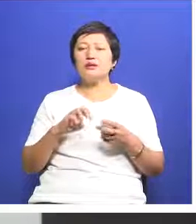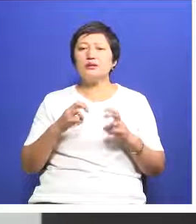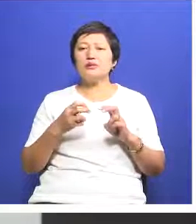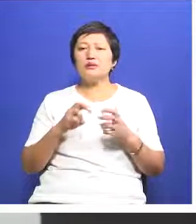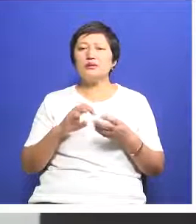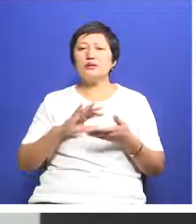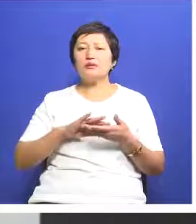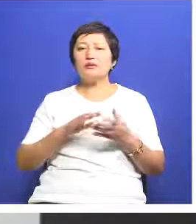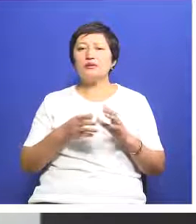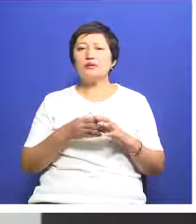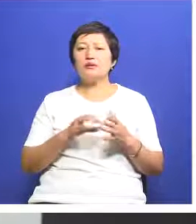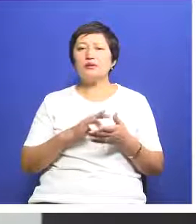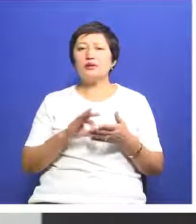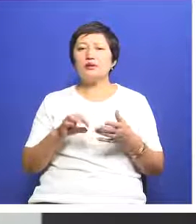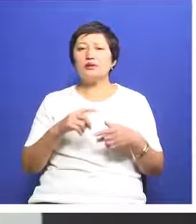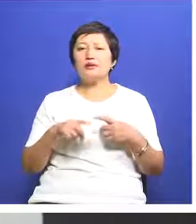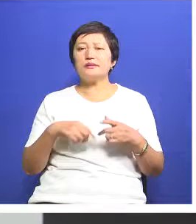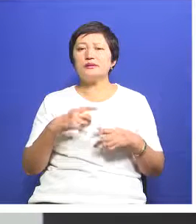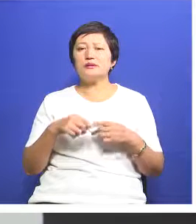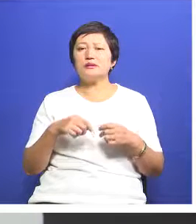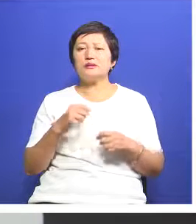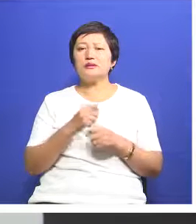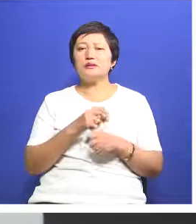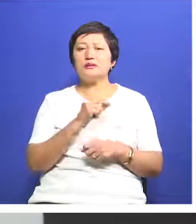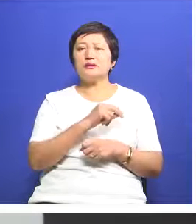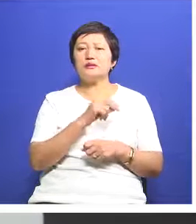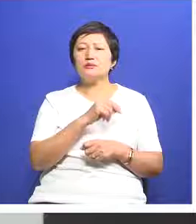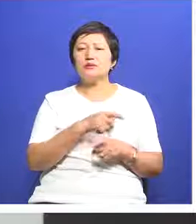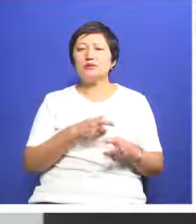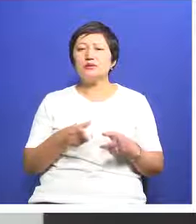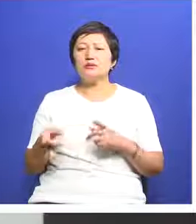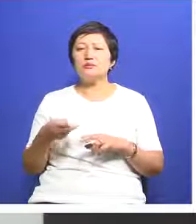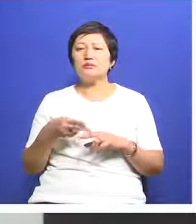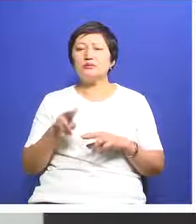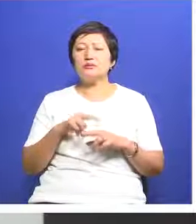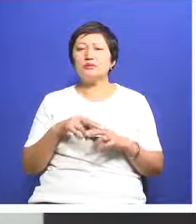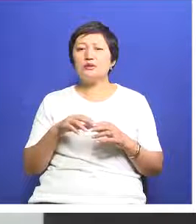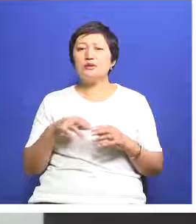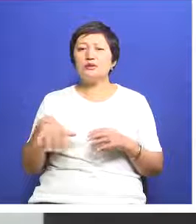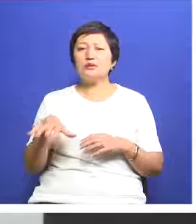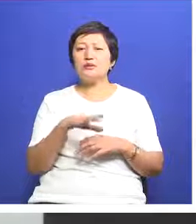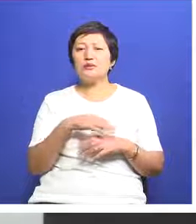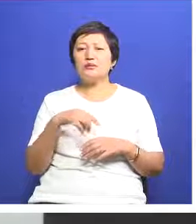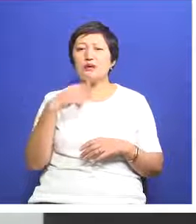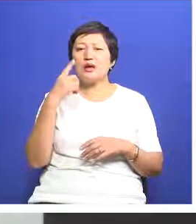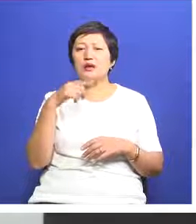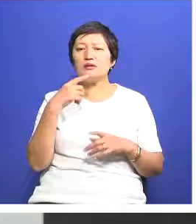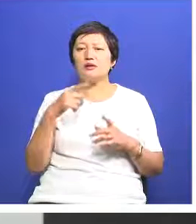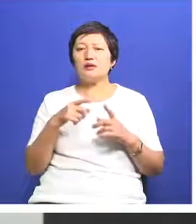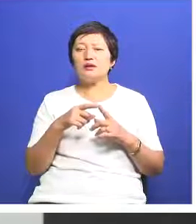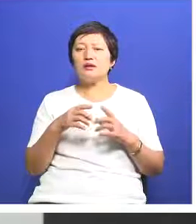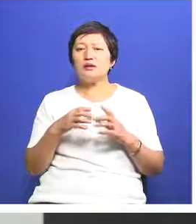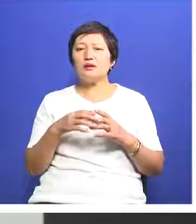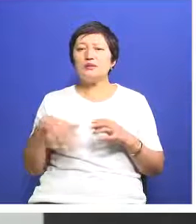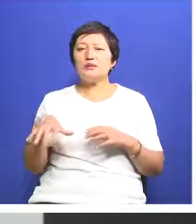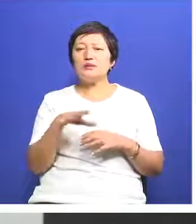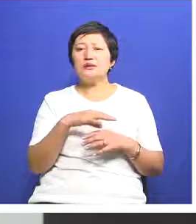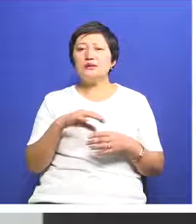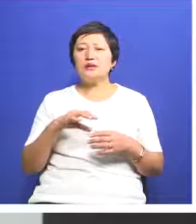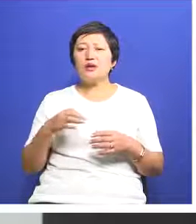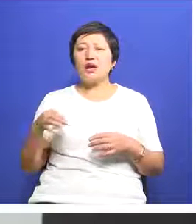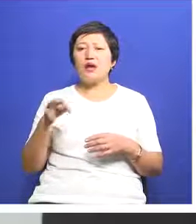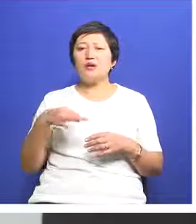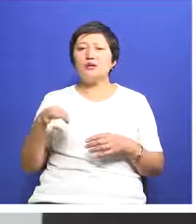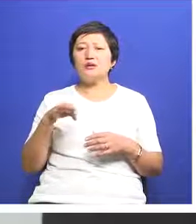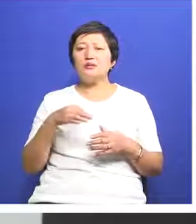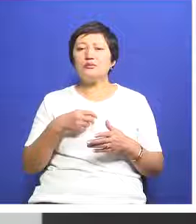мәселені келісімге қойып, әрі қарай осы кешенді жоспар аясында жұмыс жасайтын боламыз. Жалпы бұны айтып отқаным, біздің аудан